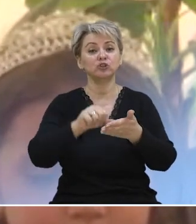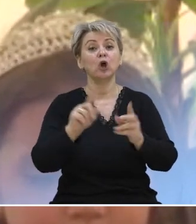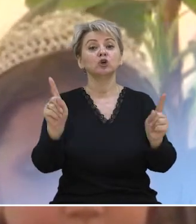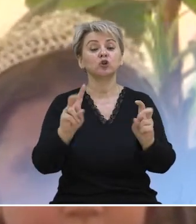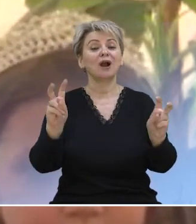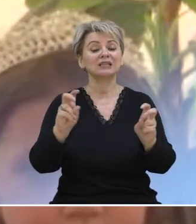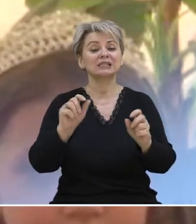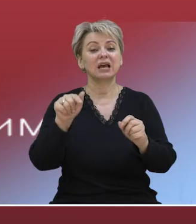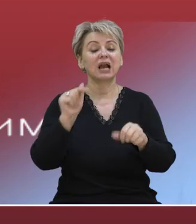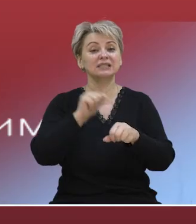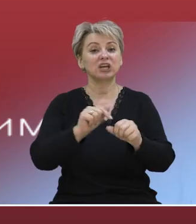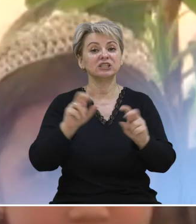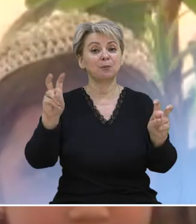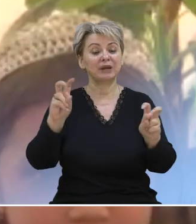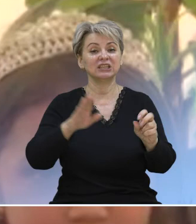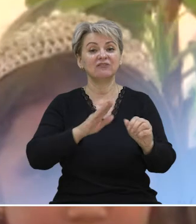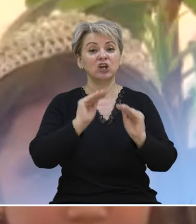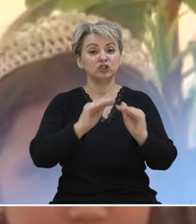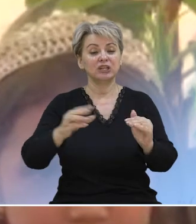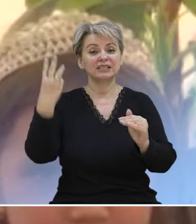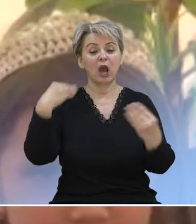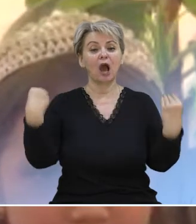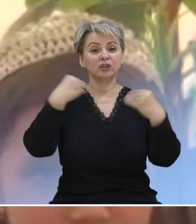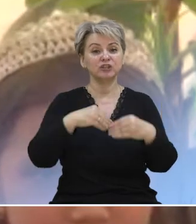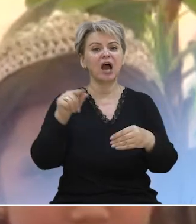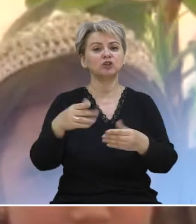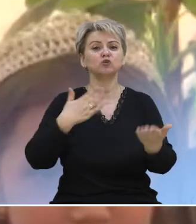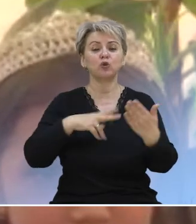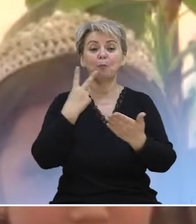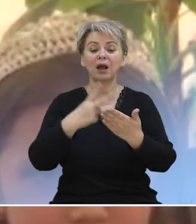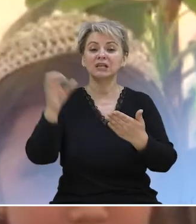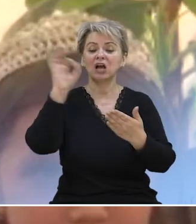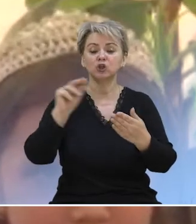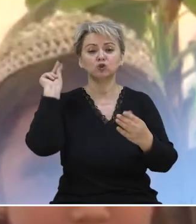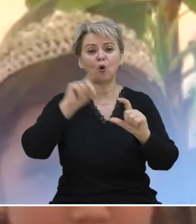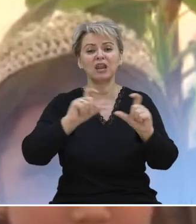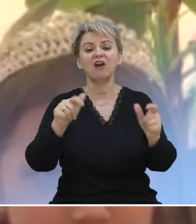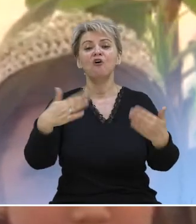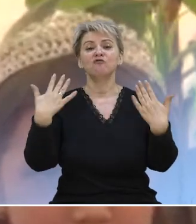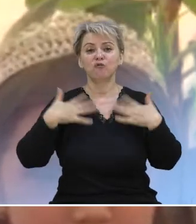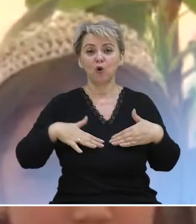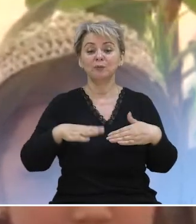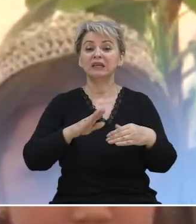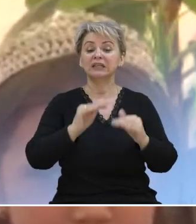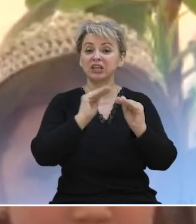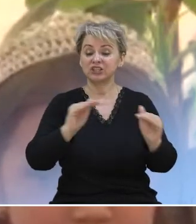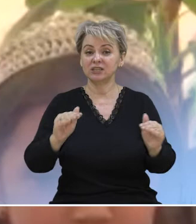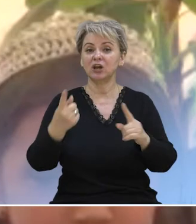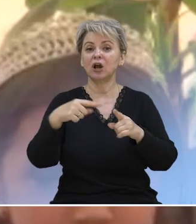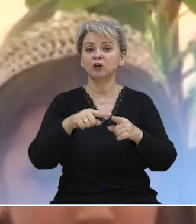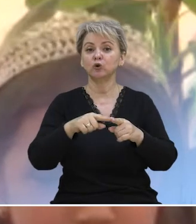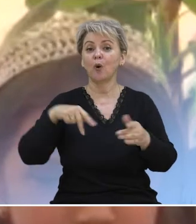касается детских брендов, с удовольствием представили свои коллекции, осенние коллекции, школьные формы на моделях,